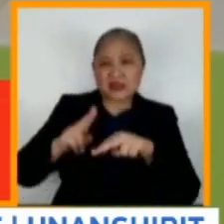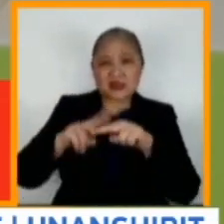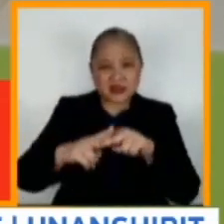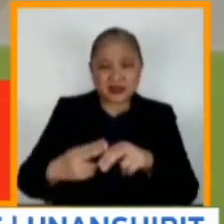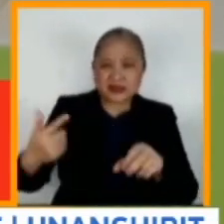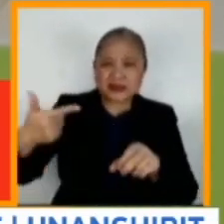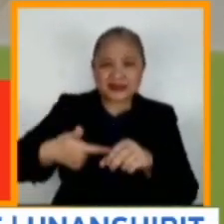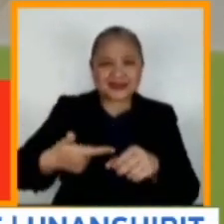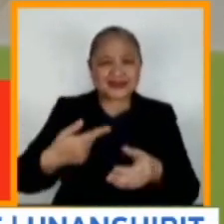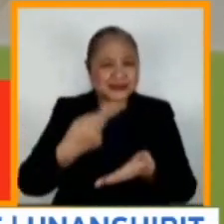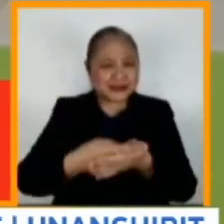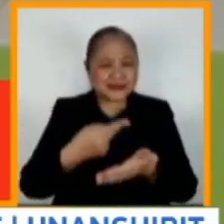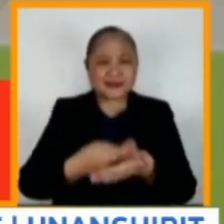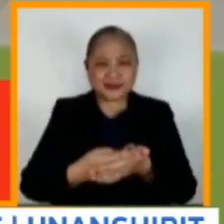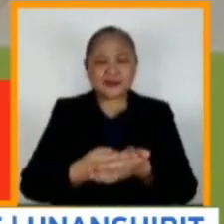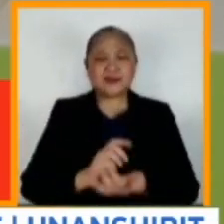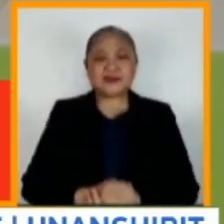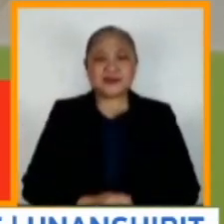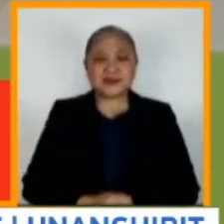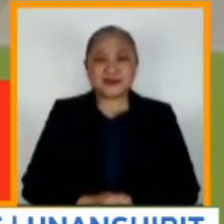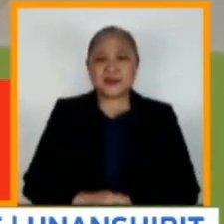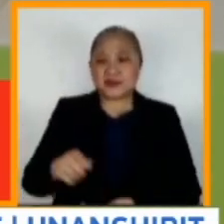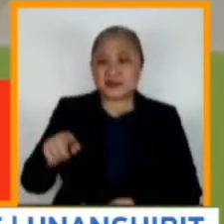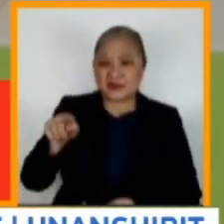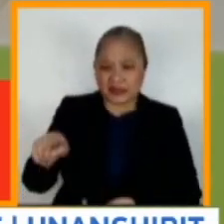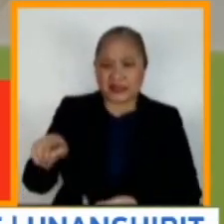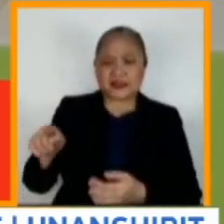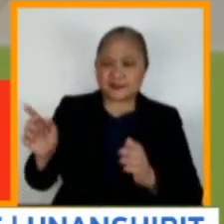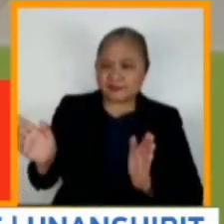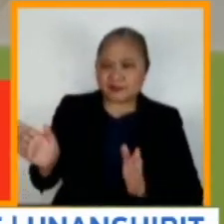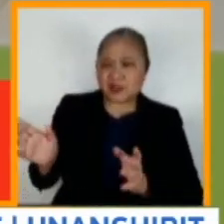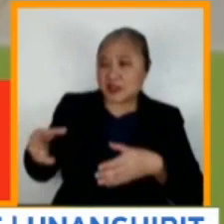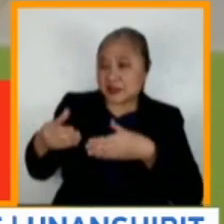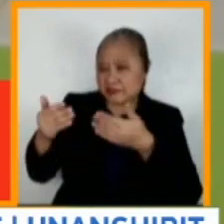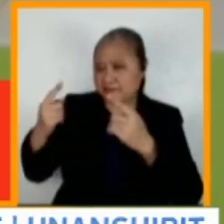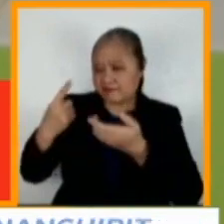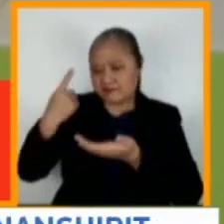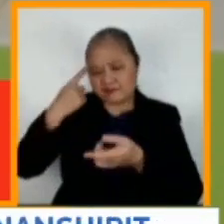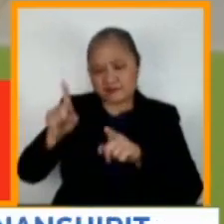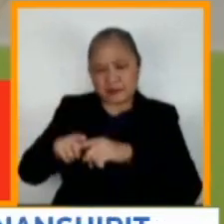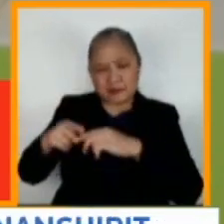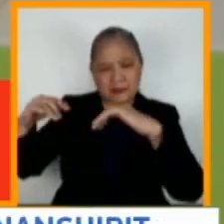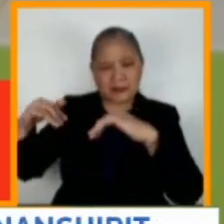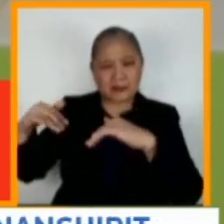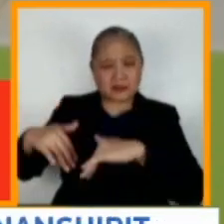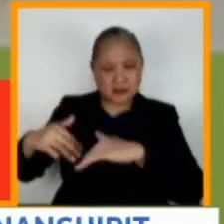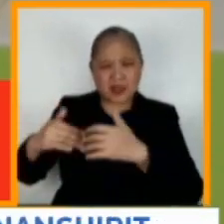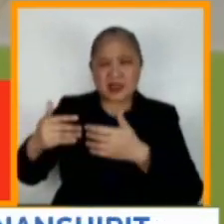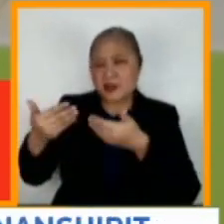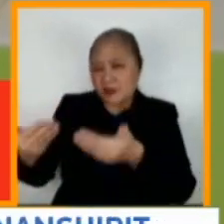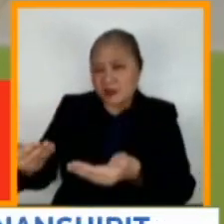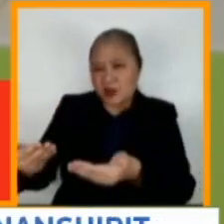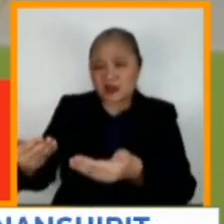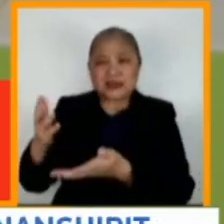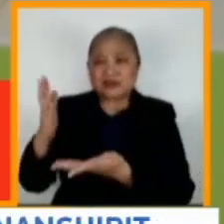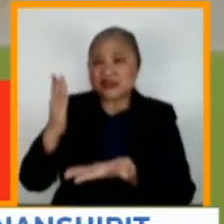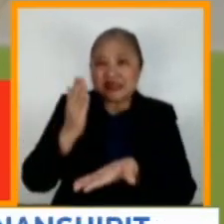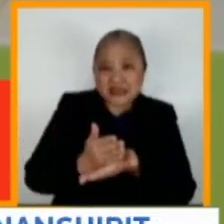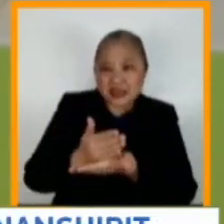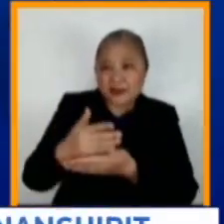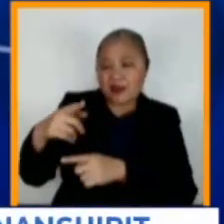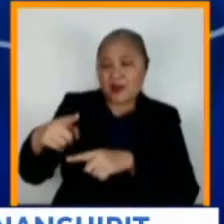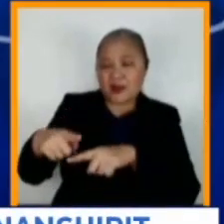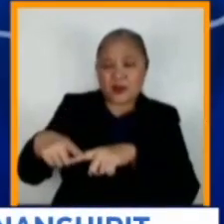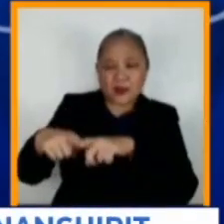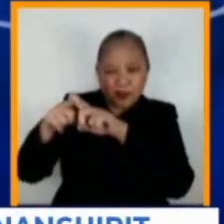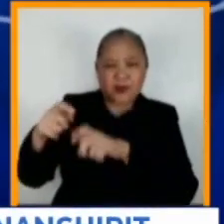products, isinusulong na ng sektor ng transportasyon ang Tigil-pasada kontra oil price hike.